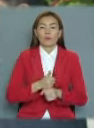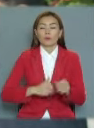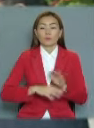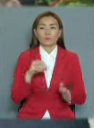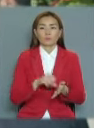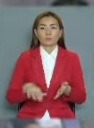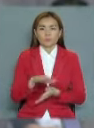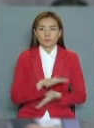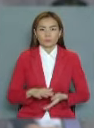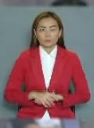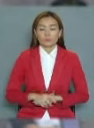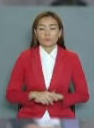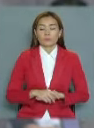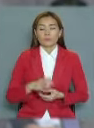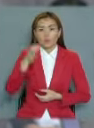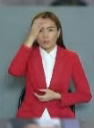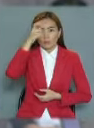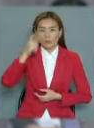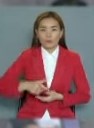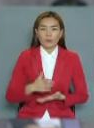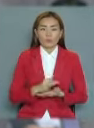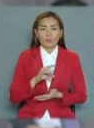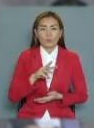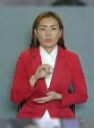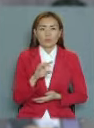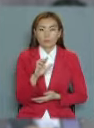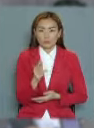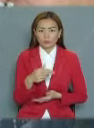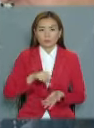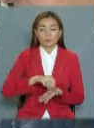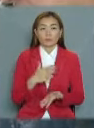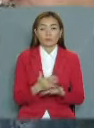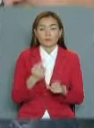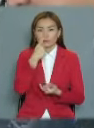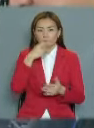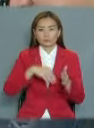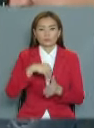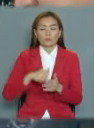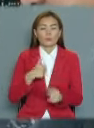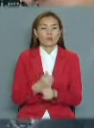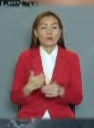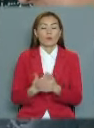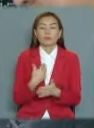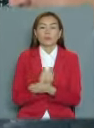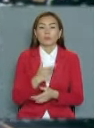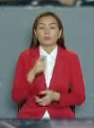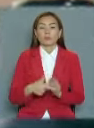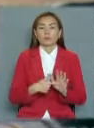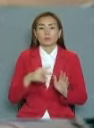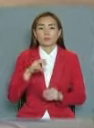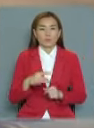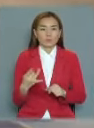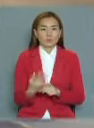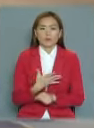сайлау үшін дауыс беруге философия ғылымдарының докторы Өмірбек Бекежан да келді. Биылғы сайлаудың басты жаңалығы үміткер 7 жылда бір